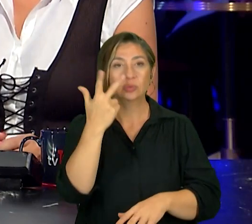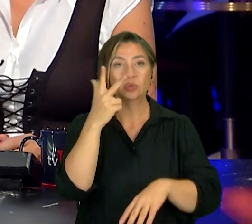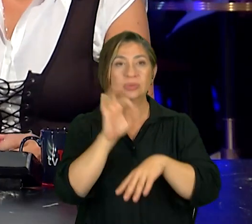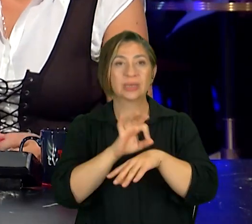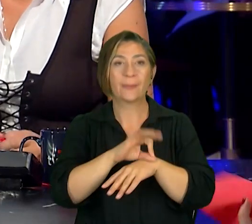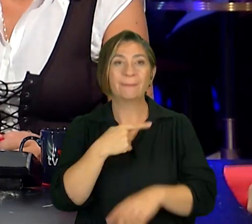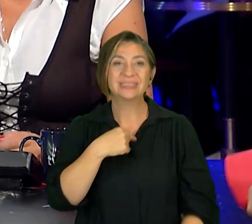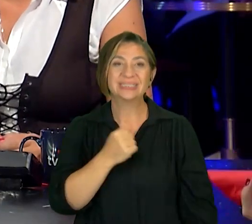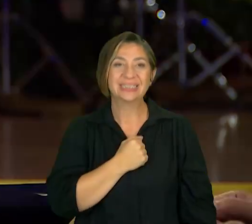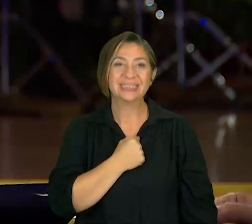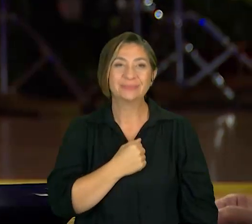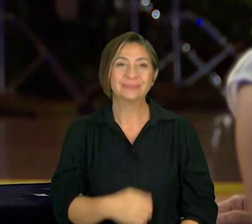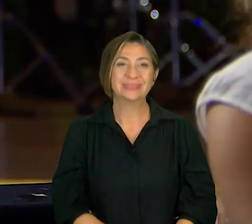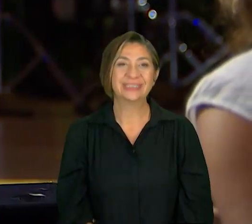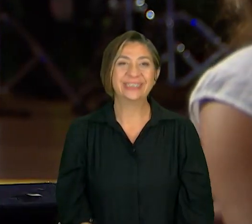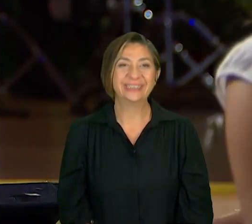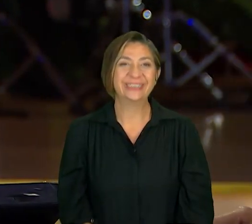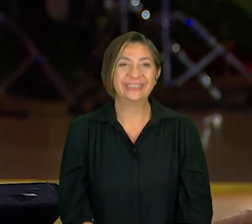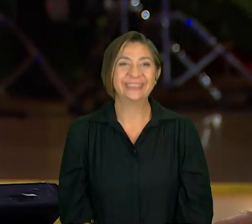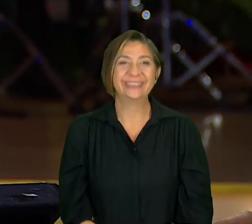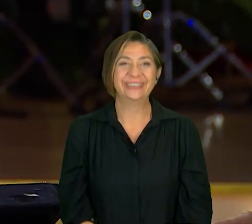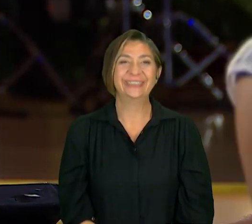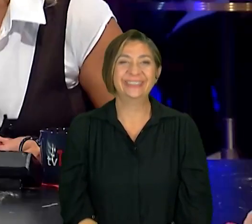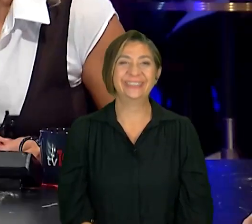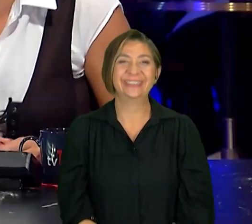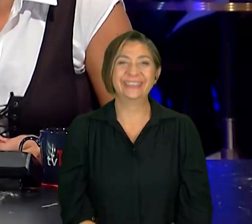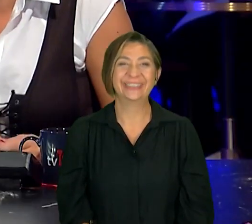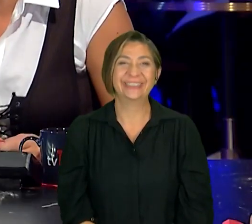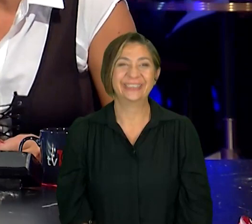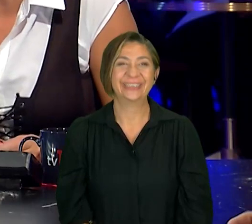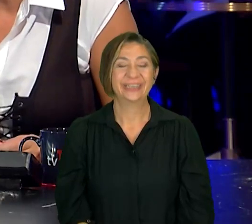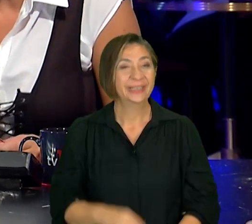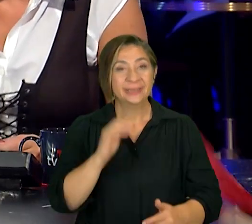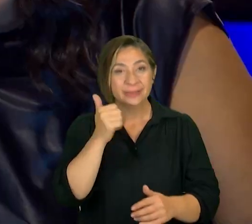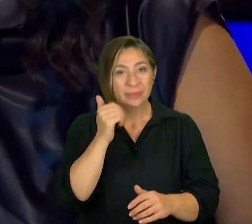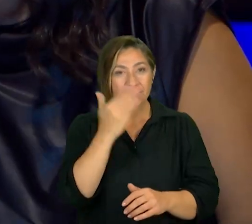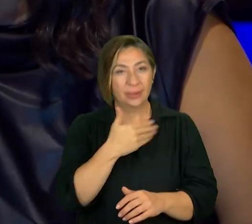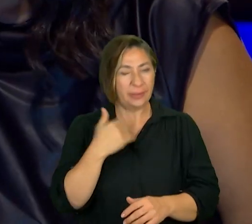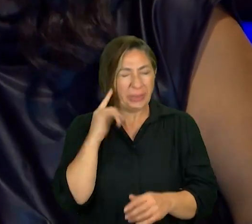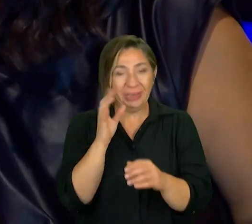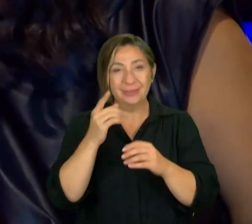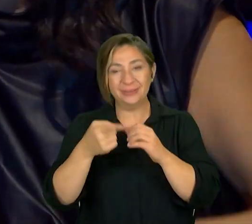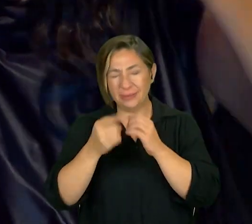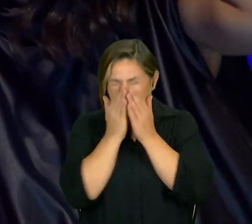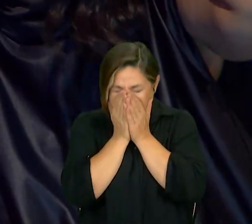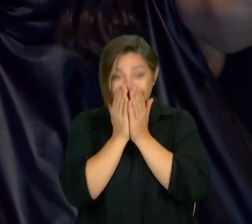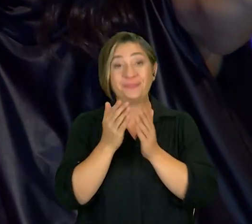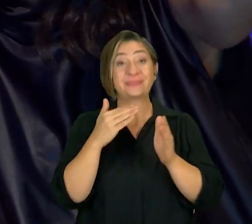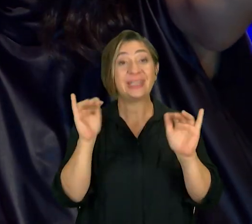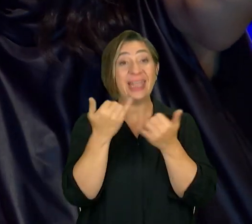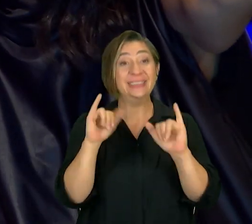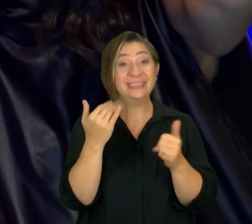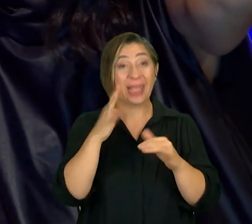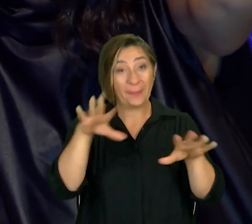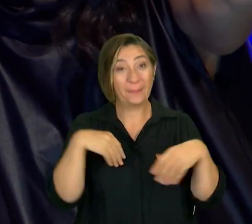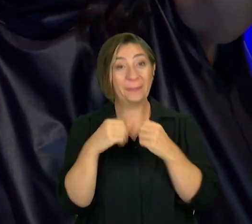ben sıkıldım zaten. Ne zaman? Hakikaten seyrederim. Siz ne zaman çıktınız? Ne zaman? Geçen hafta. Eğlenceli olurdu. Evet